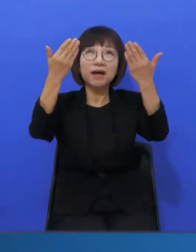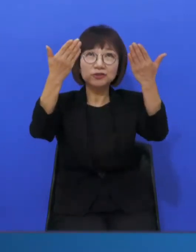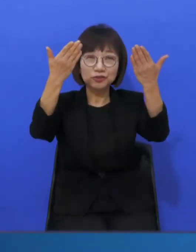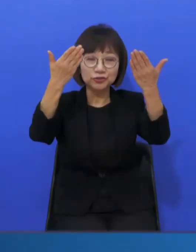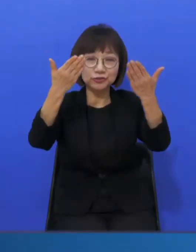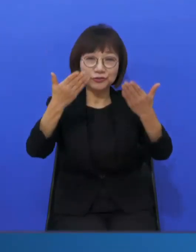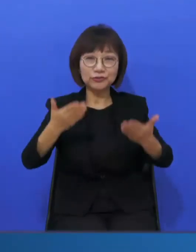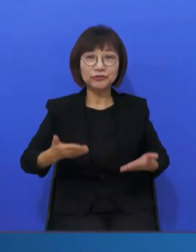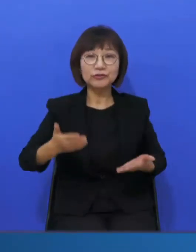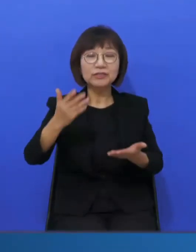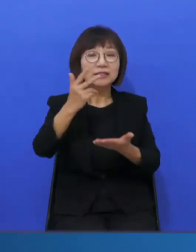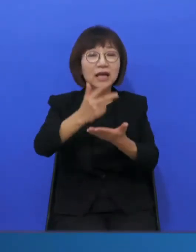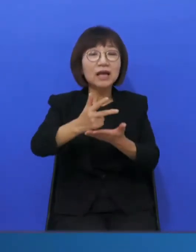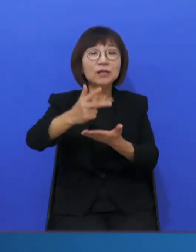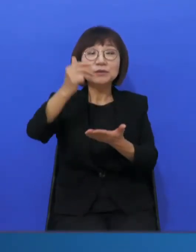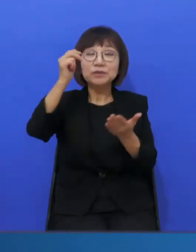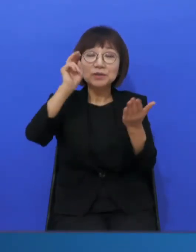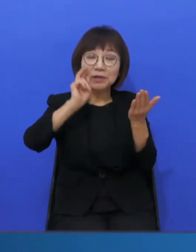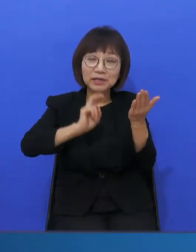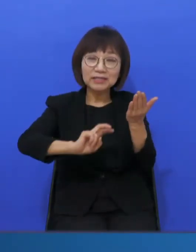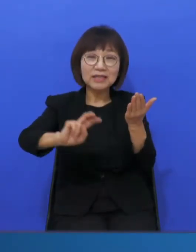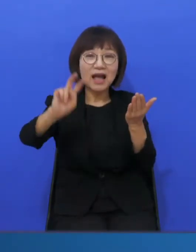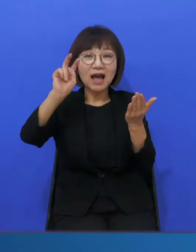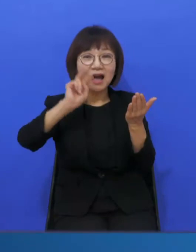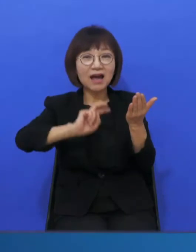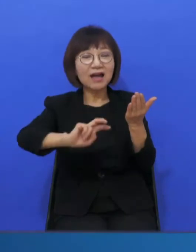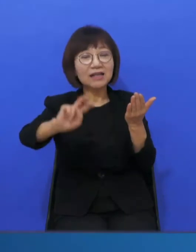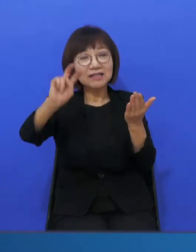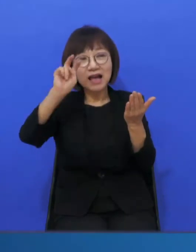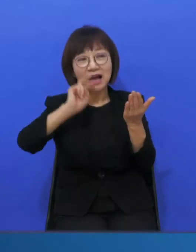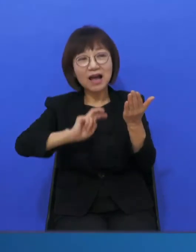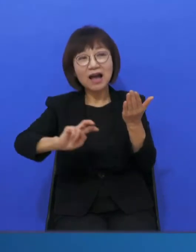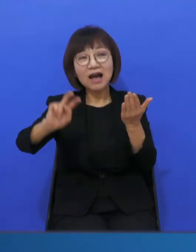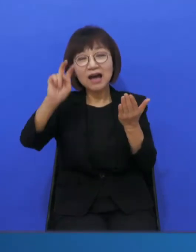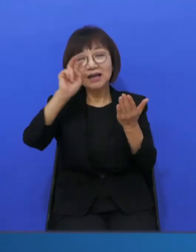하늘의 소망주 주